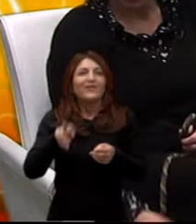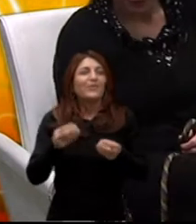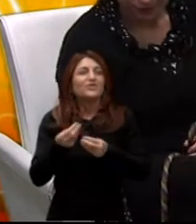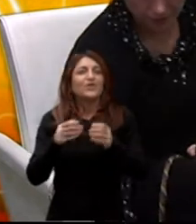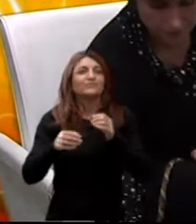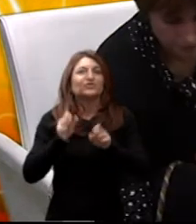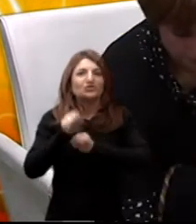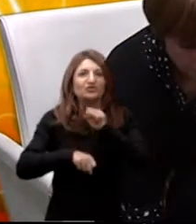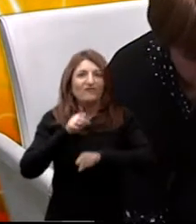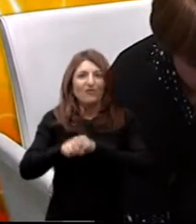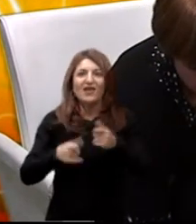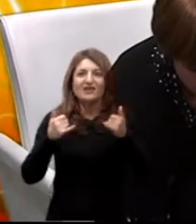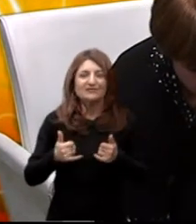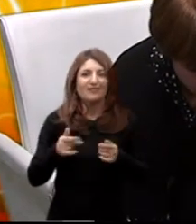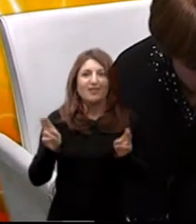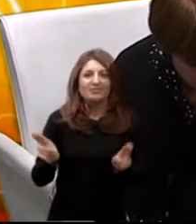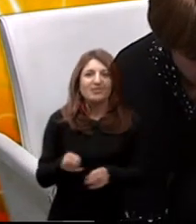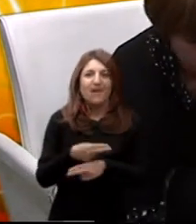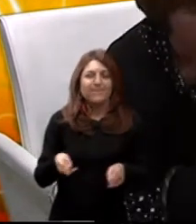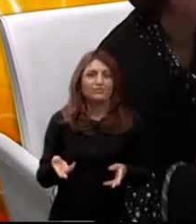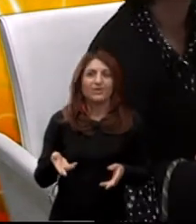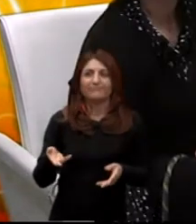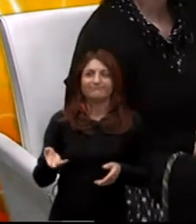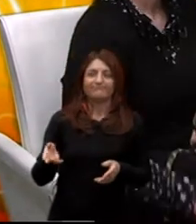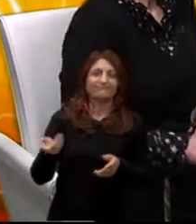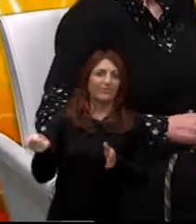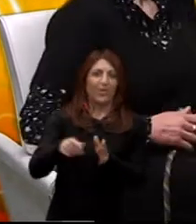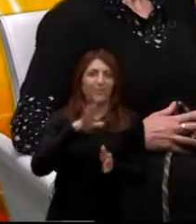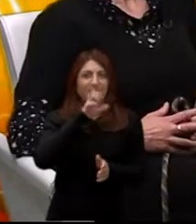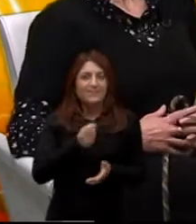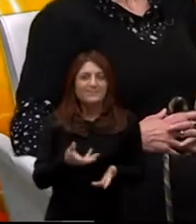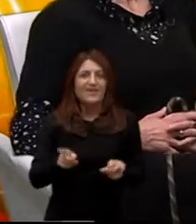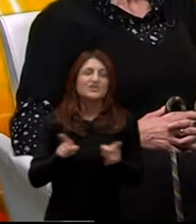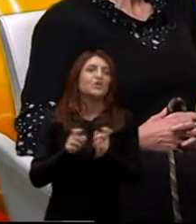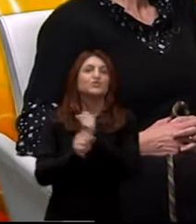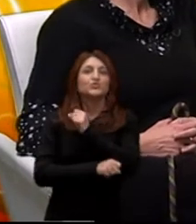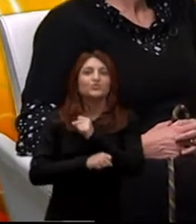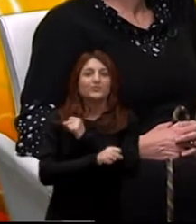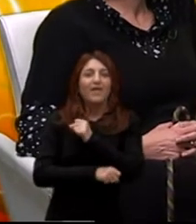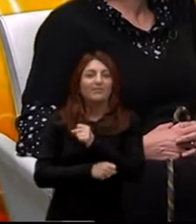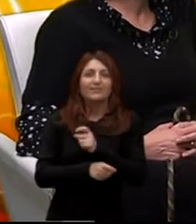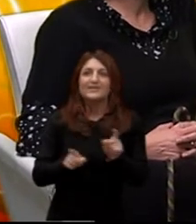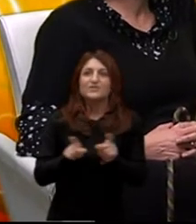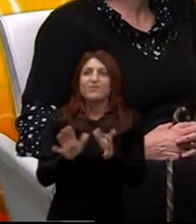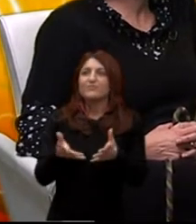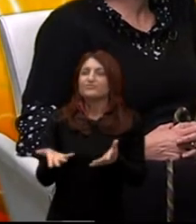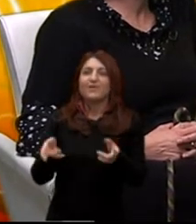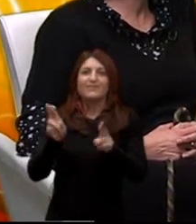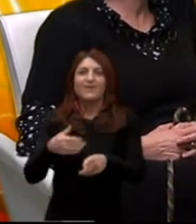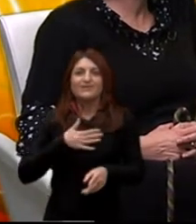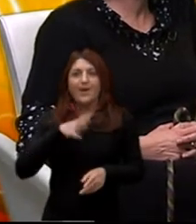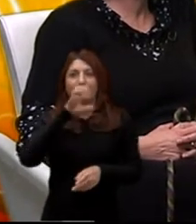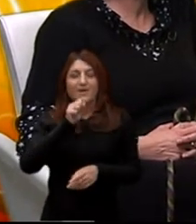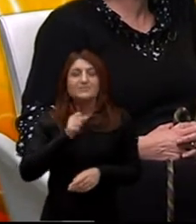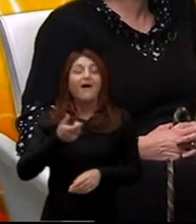mogu priuštiti imati psa. Imamo studente koji isto ne mogu si priuštiti, jer naime, tijekom tog cijelog perioda